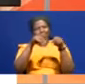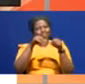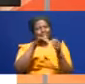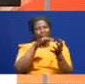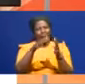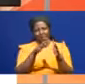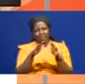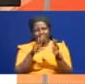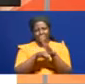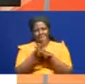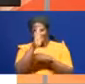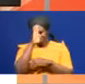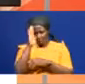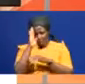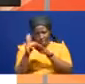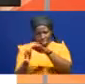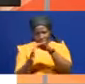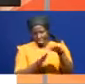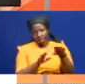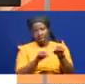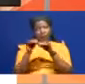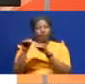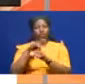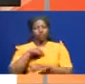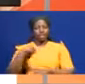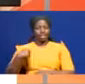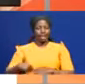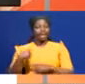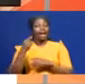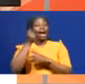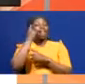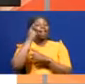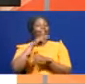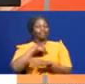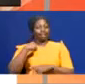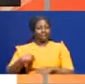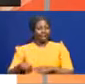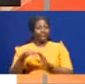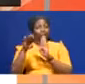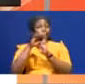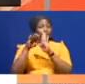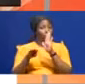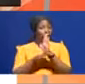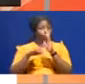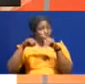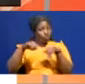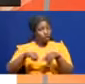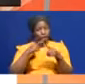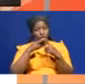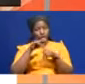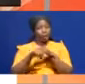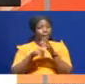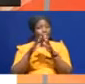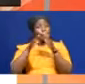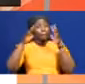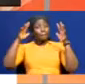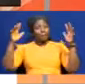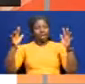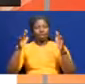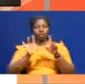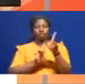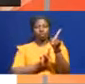Tunakupeleka moja kwa moja hadi Uchina katika makala yetu Ifahamu China, ambapo katika makala yetu hii leo tunazungumzia kuhusu meli kubwa ya kwanza ya